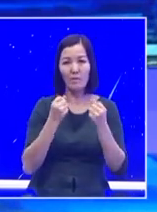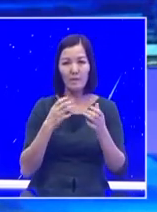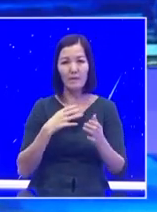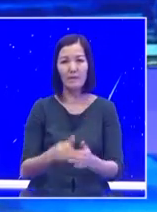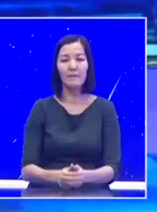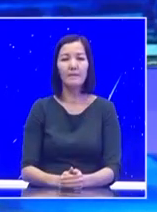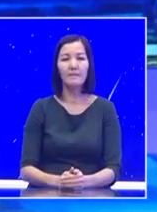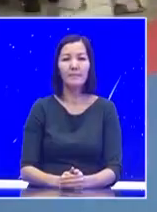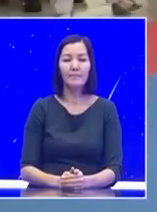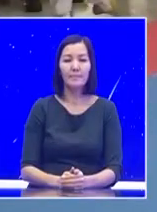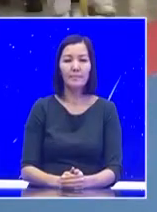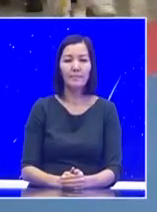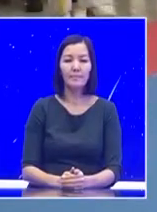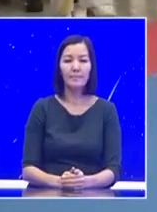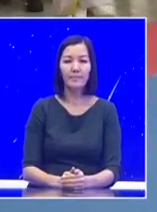алды.